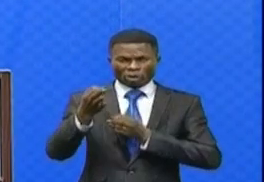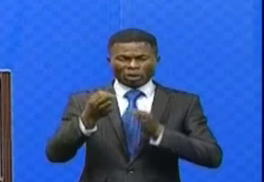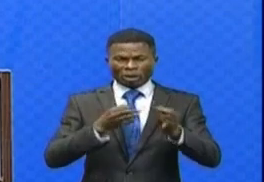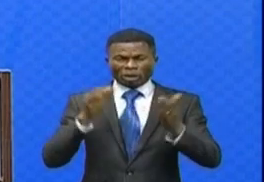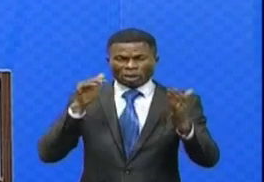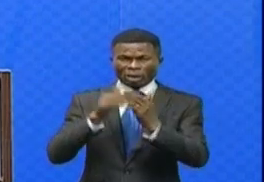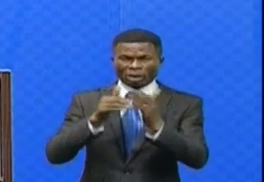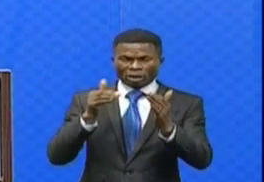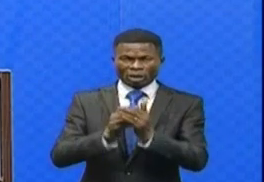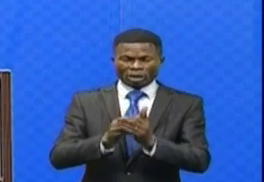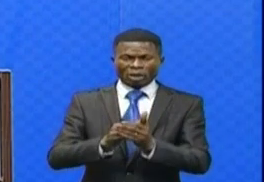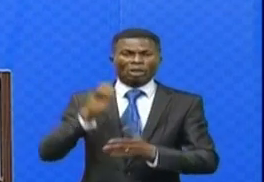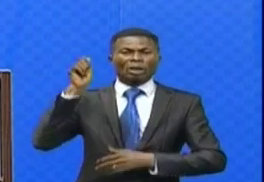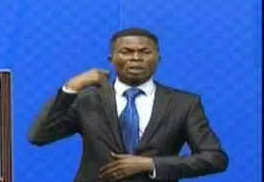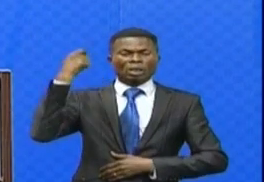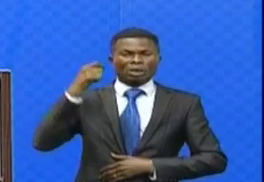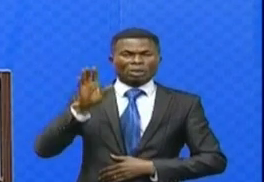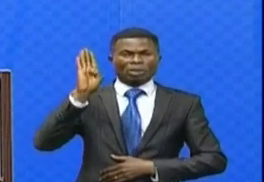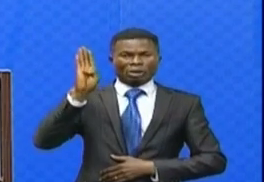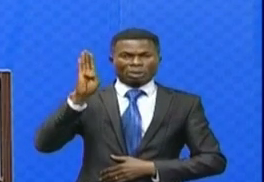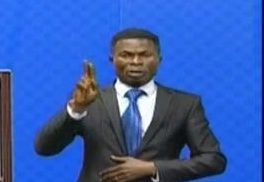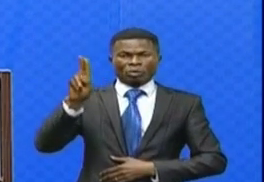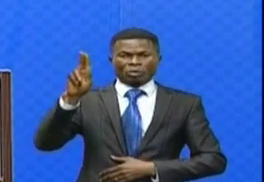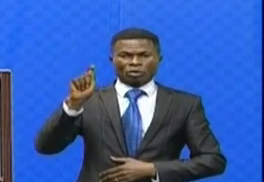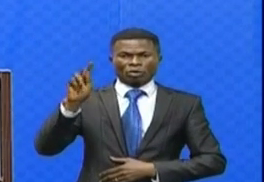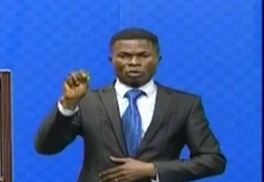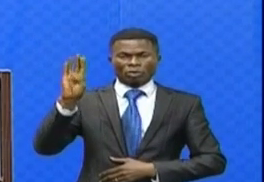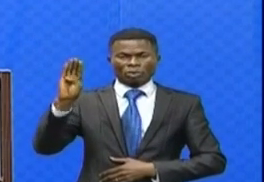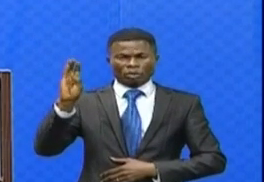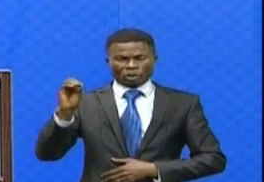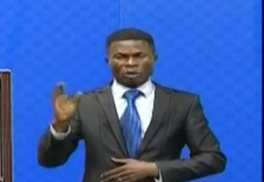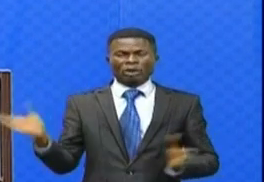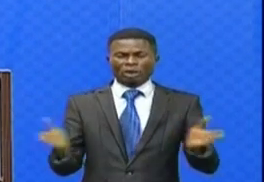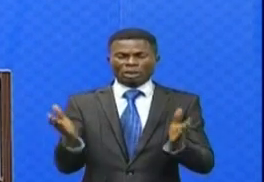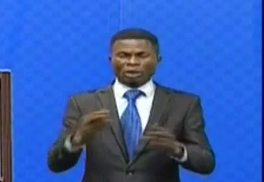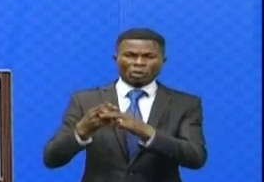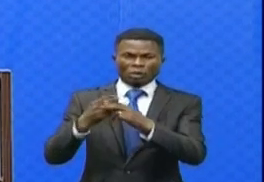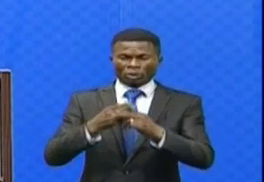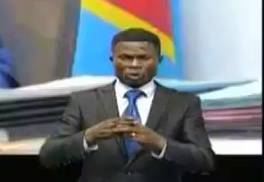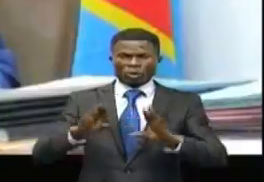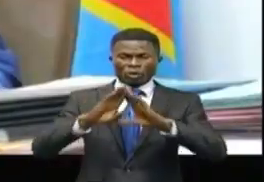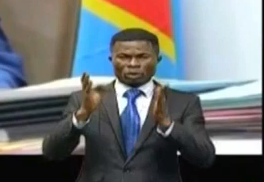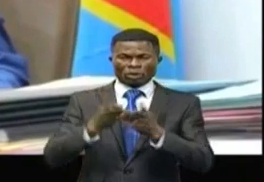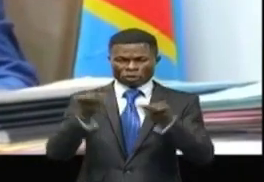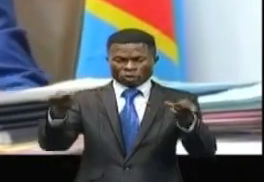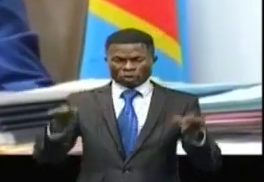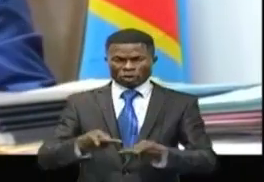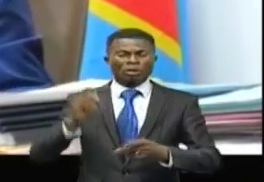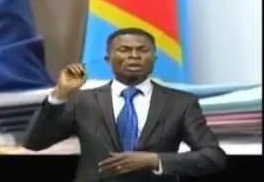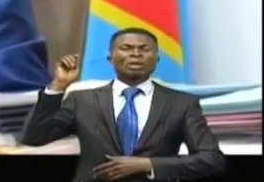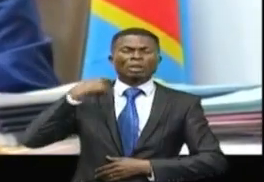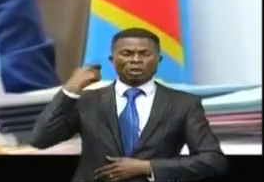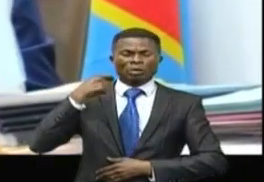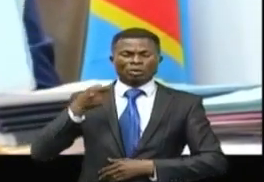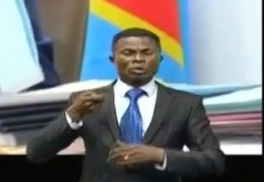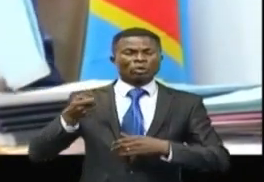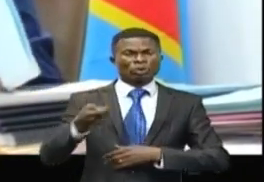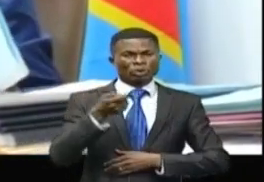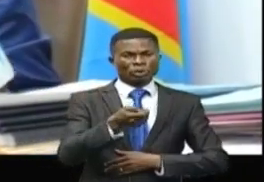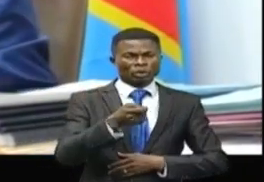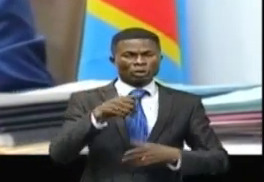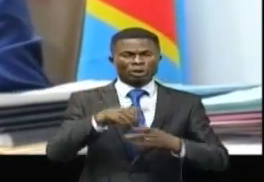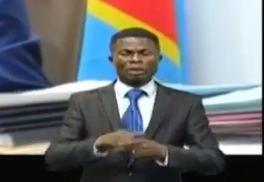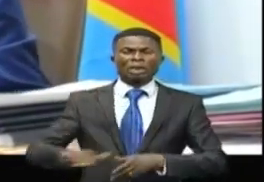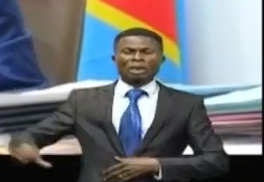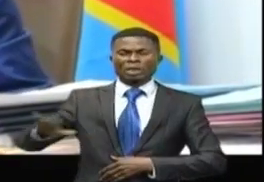de la prison de butembo la nécessité de renforcer la sécurité de tous les lieux de détention des criminels à travers le